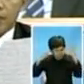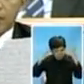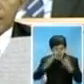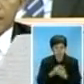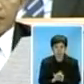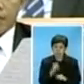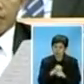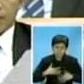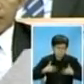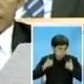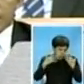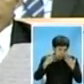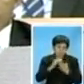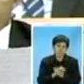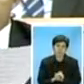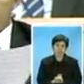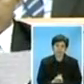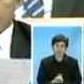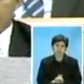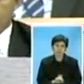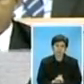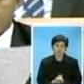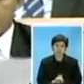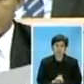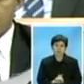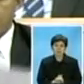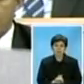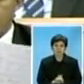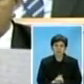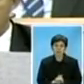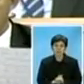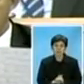ได้หาความสบายไม่ได้นะคะและ